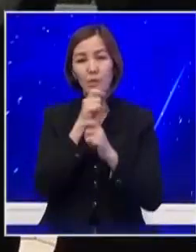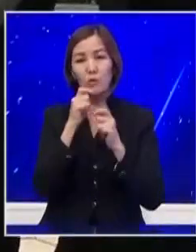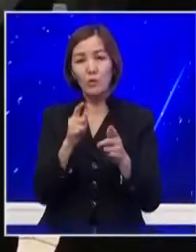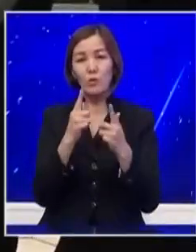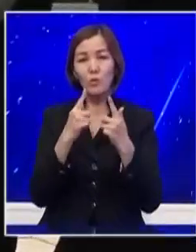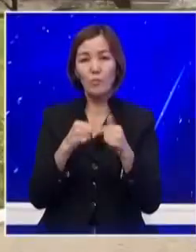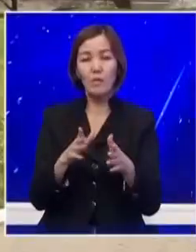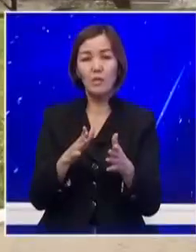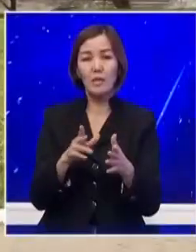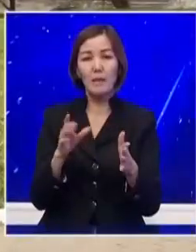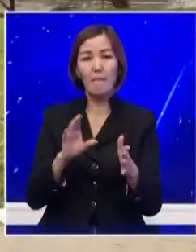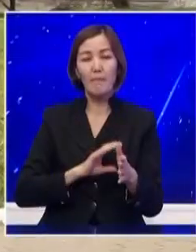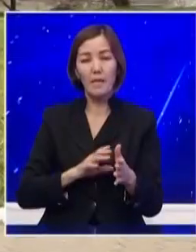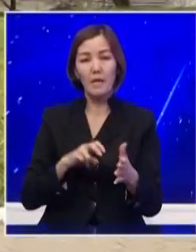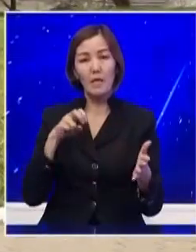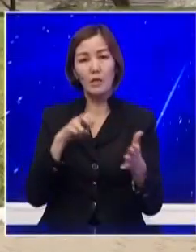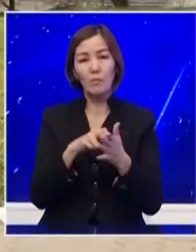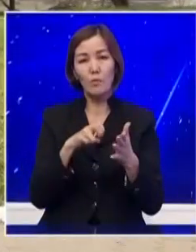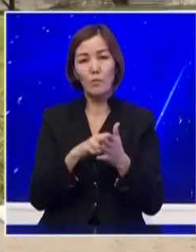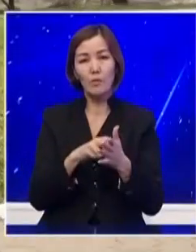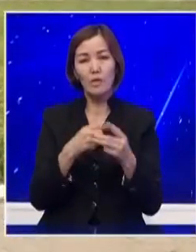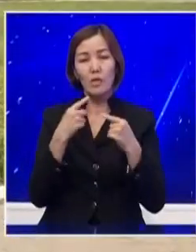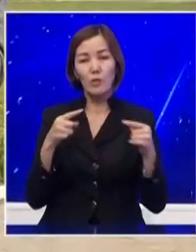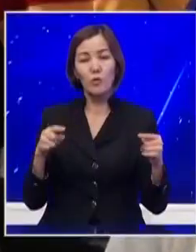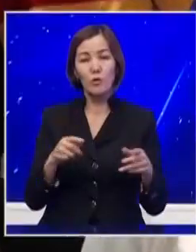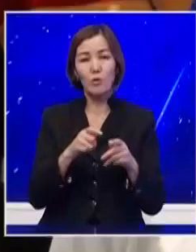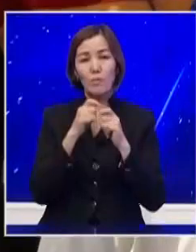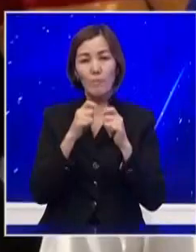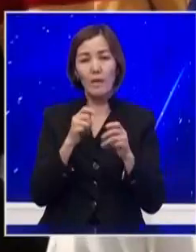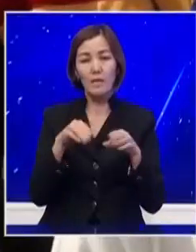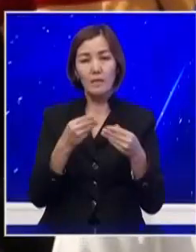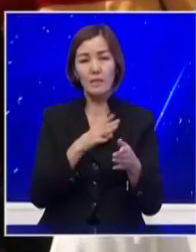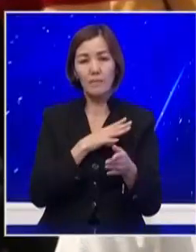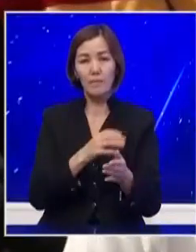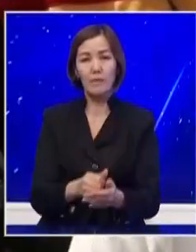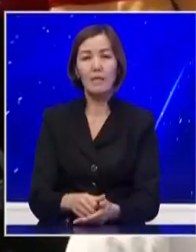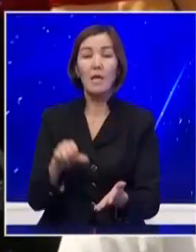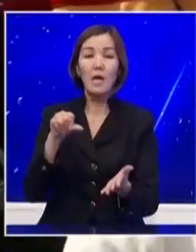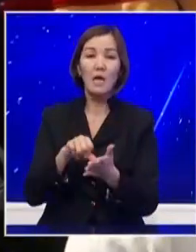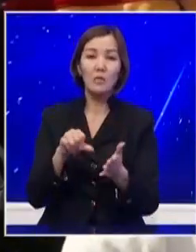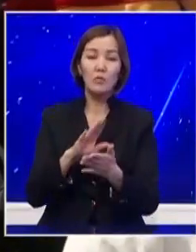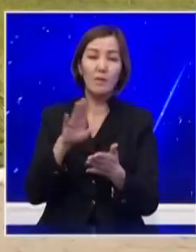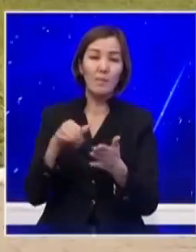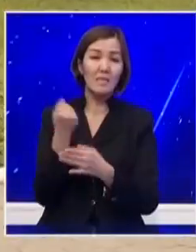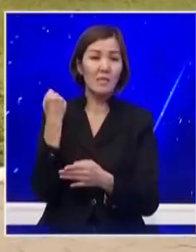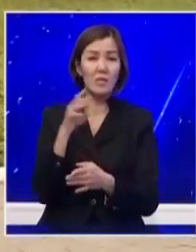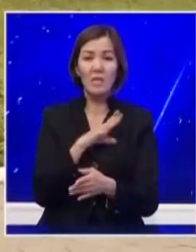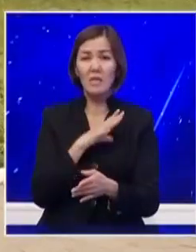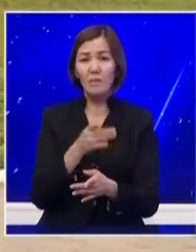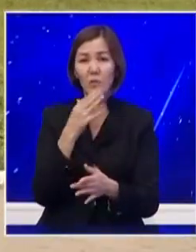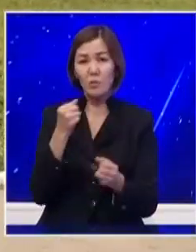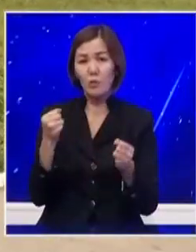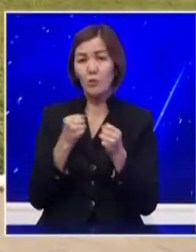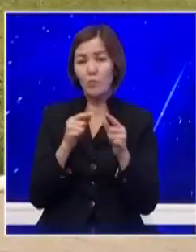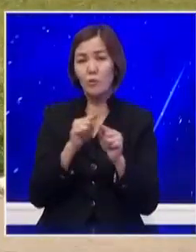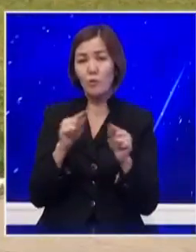жүлдегерлер ұйымдастырушылар тарапынан медальдар, дипломдармен және түрлі бағалы сыйлықтармен марапатталды. Қатысушылар басы жеңіс